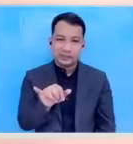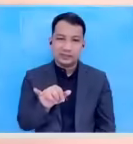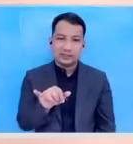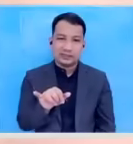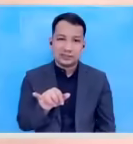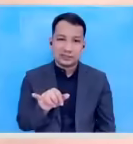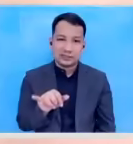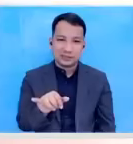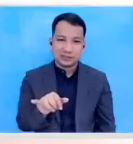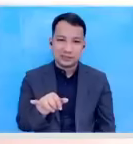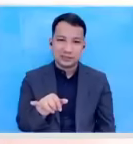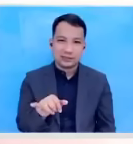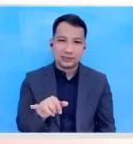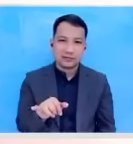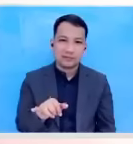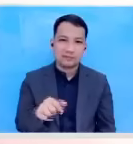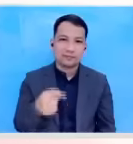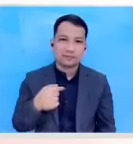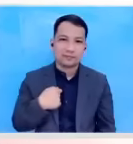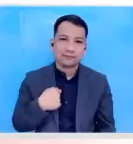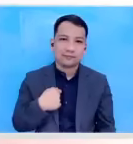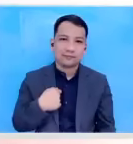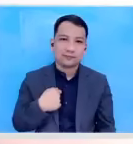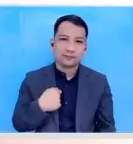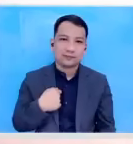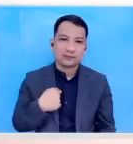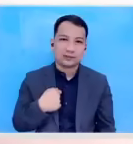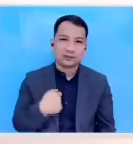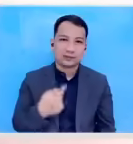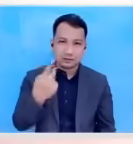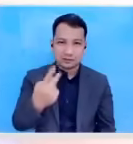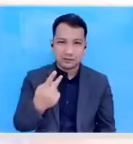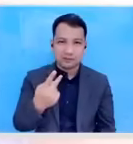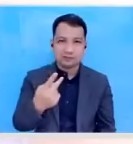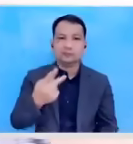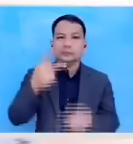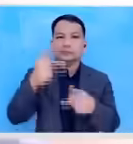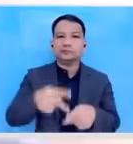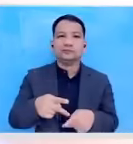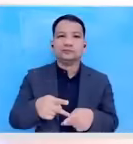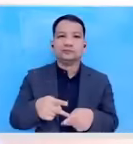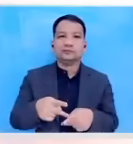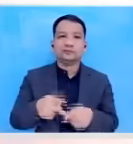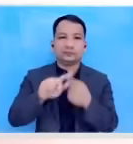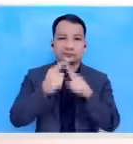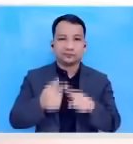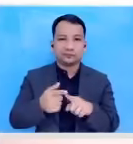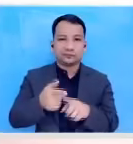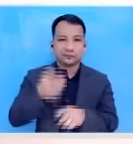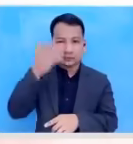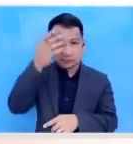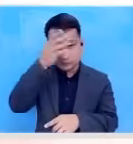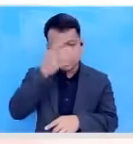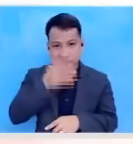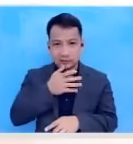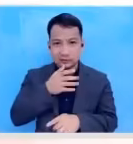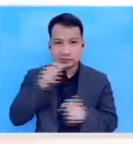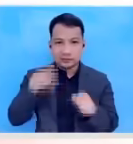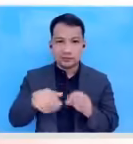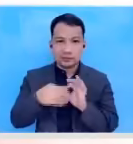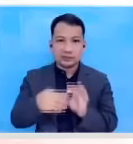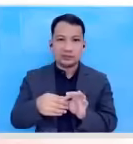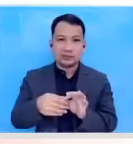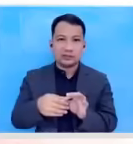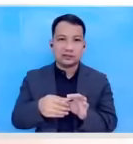gentle? Ano to, parang ano, dalawang personality. Pwede tayong gentle parenting. Pero pag minsan, kailangan din natin talagang ilabas yung